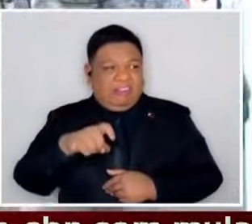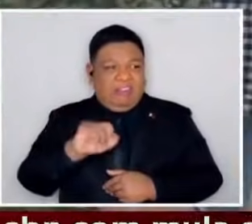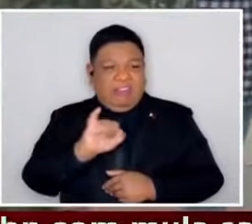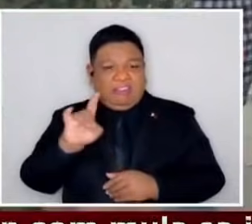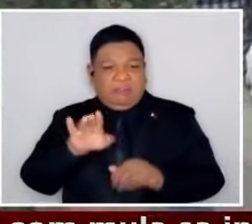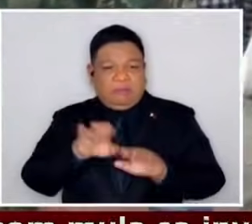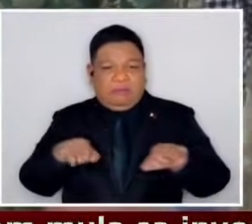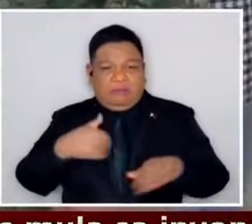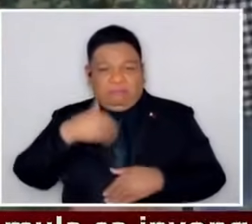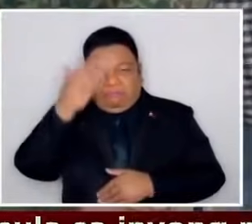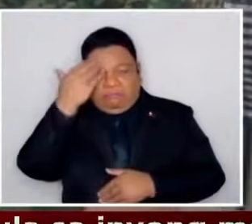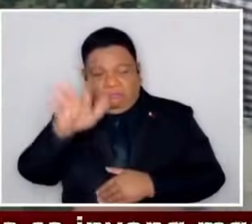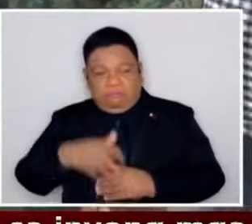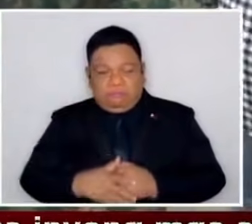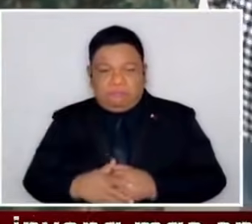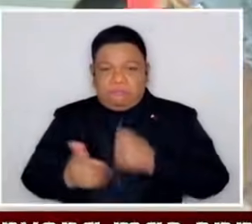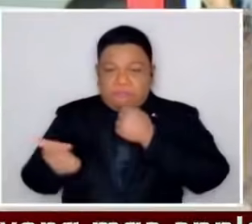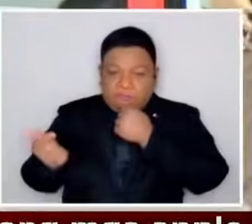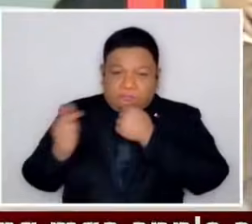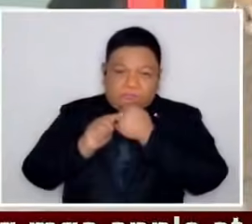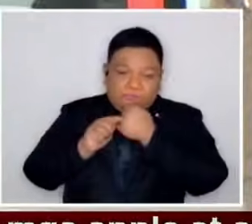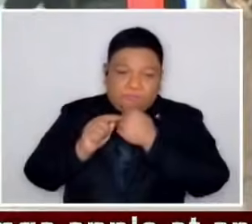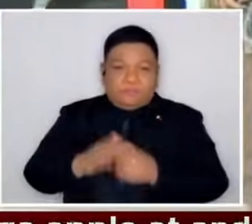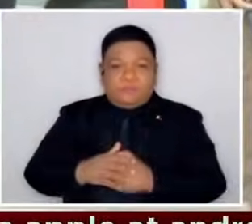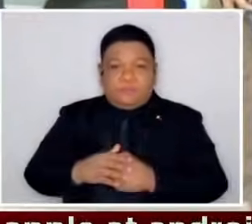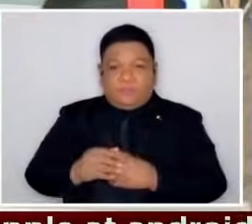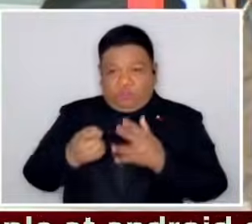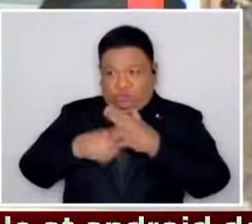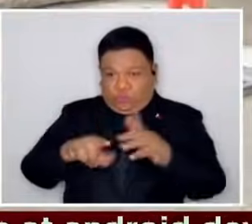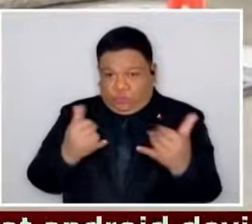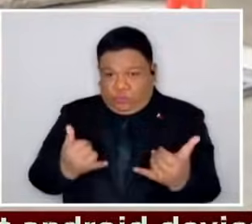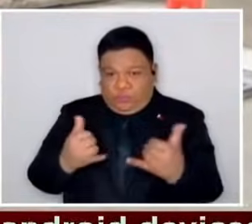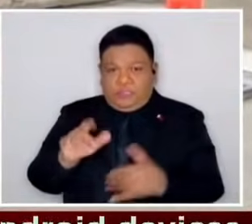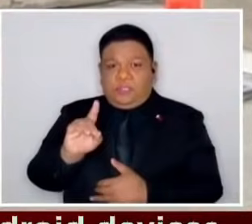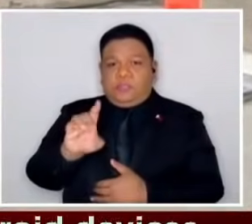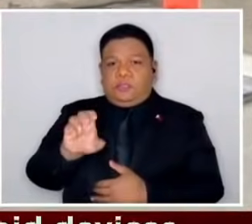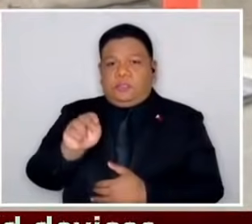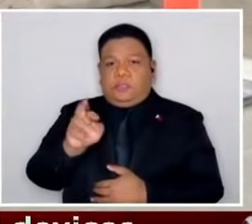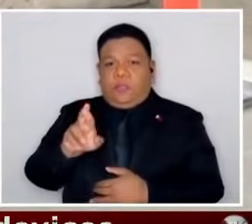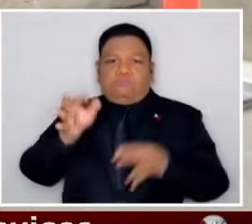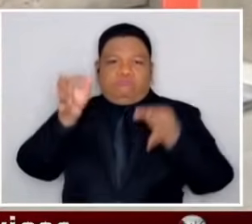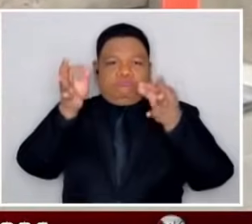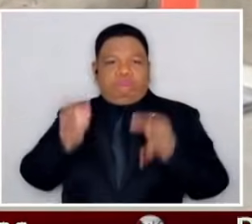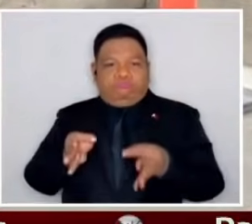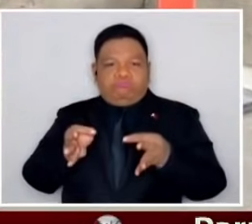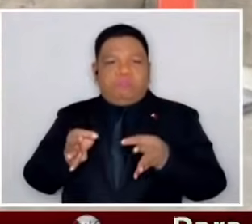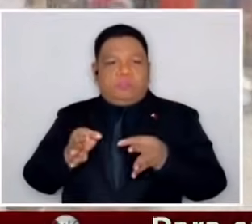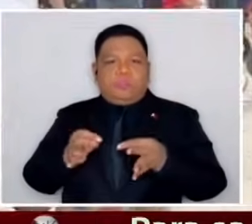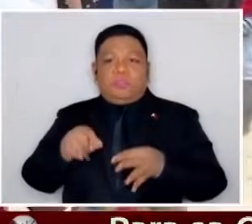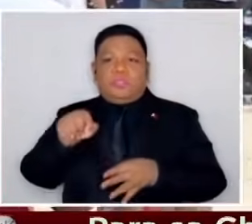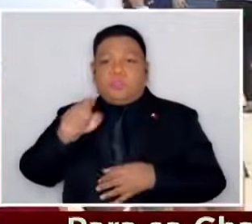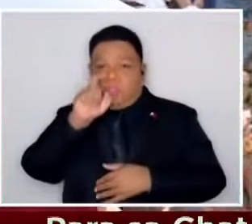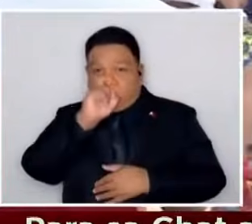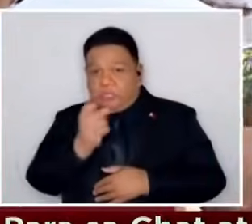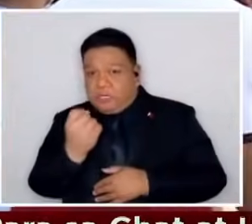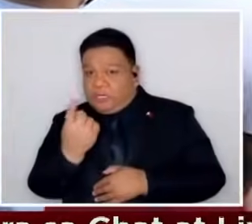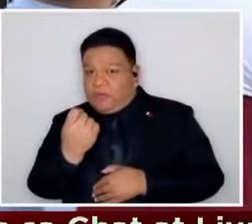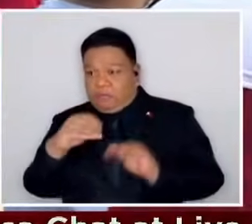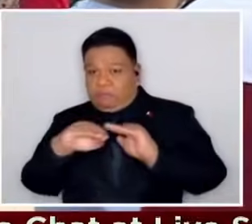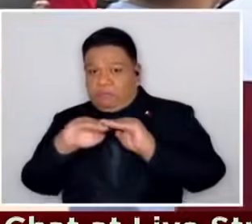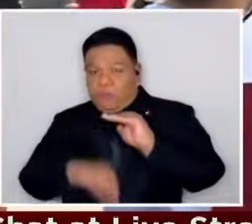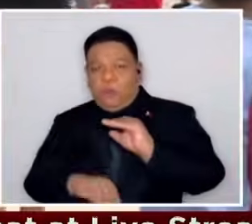ngayong araw, ipinagbawal na ng DENR ang pagpasok sa Dolomite Beach ng mga batang edad 11 years old pababa matapos